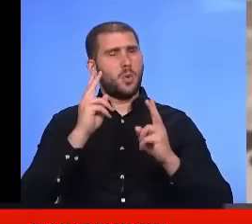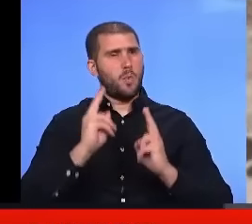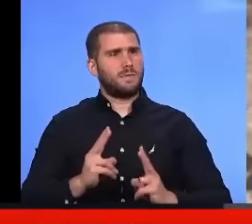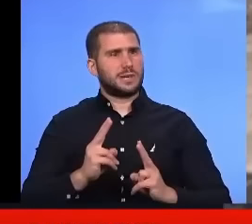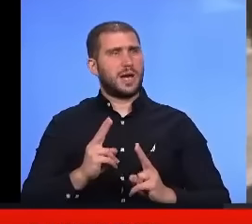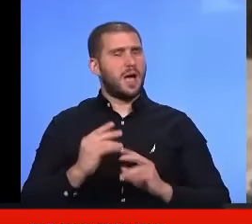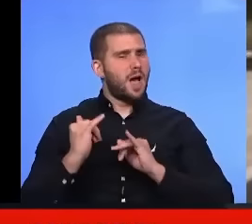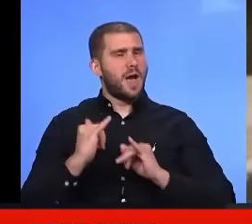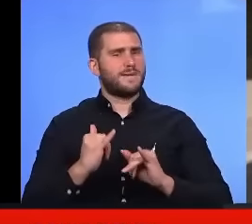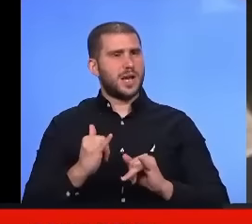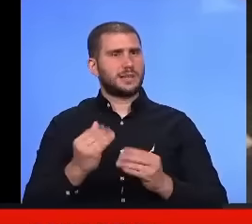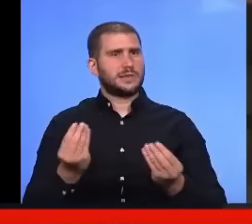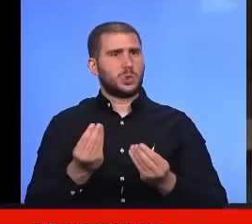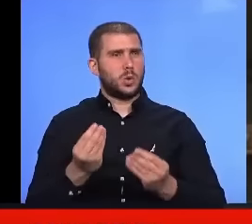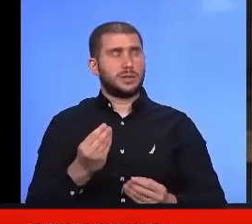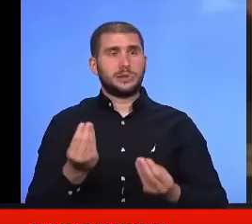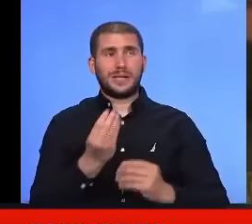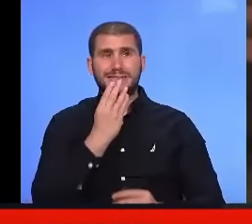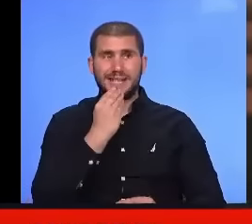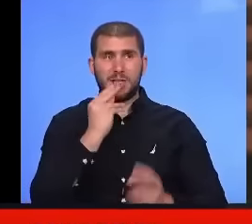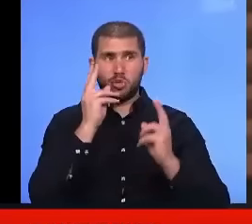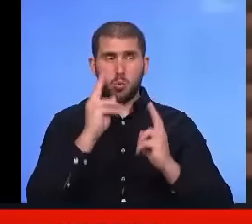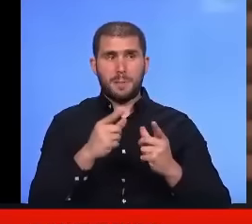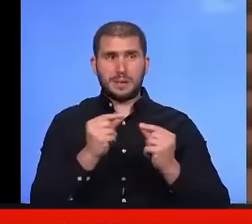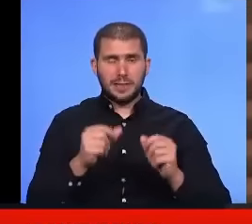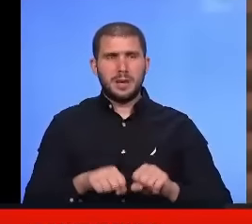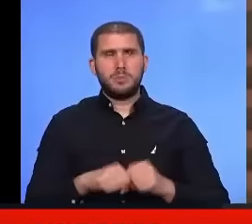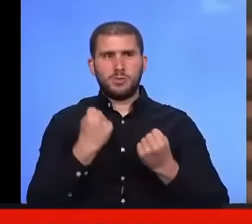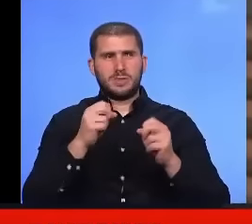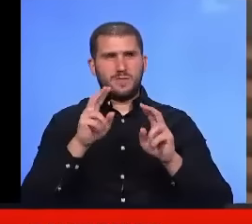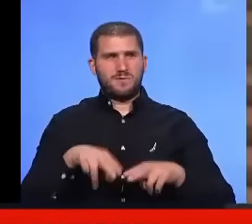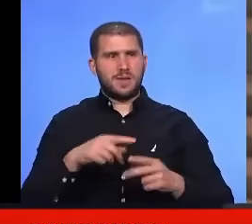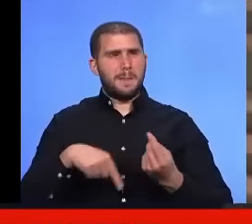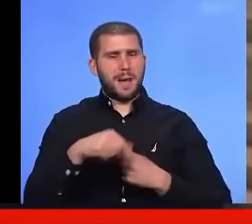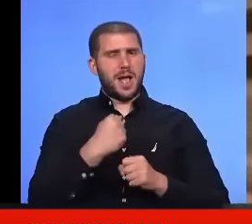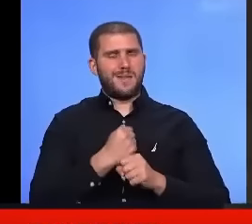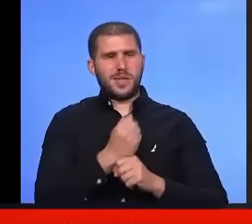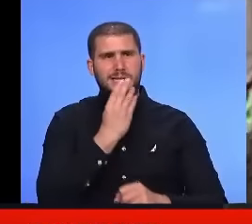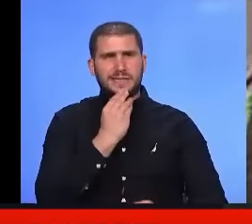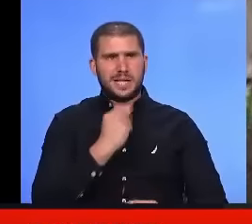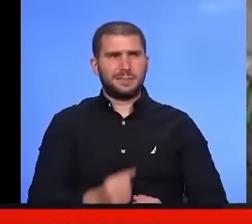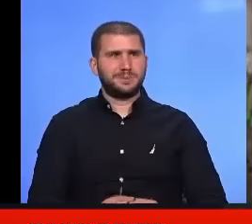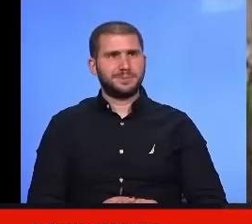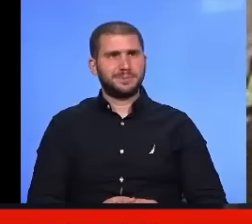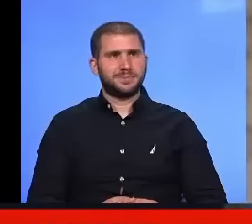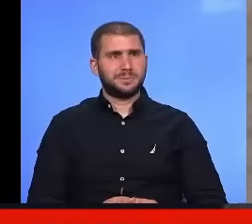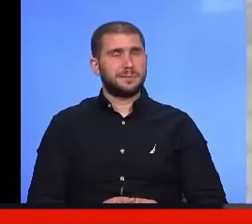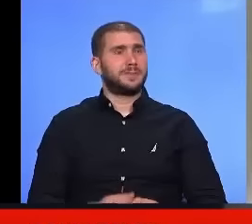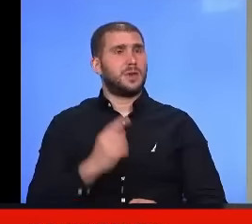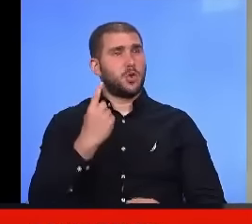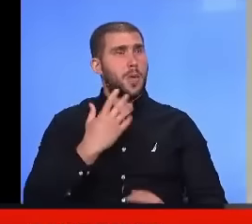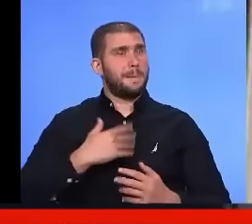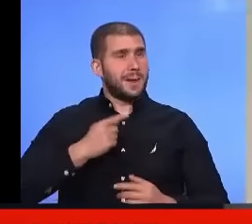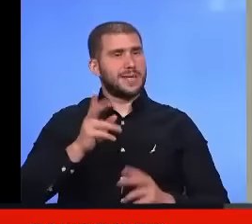לחלוטין העברת הסחורות. סחורה ישראלית שתקועה בעזה משבשת לחלוטין את מעגל העבודה הישראלי. מאחורי כל